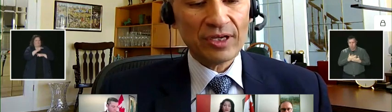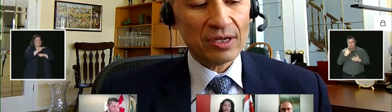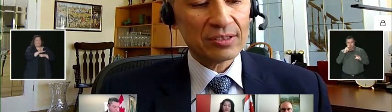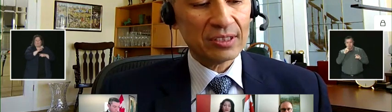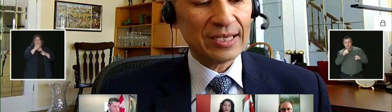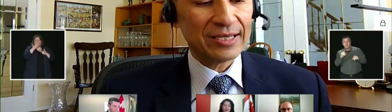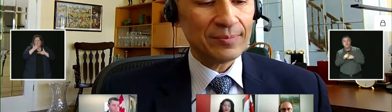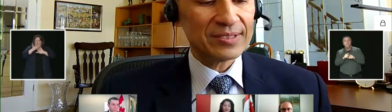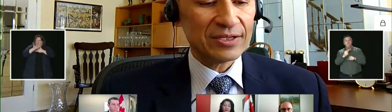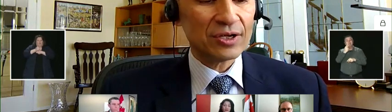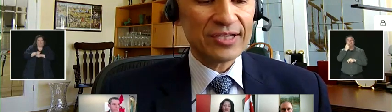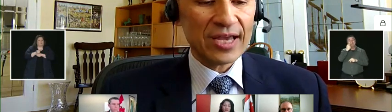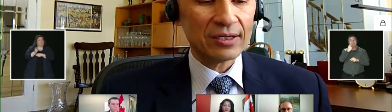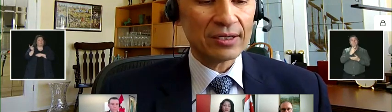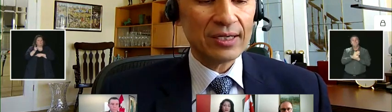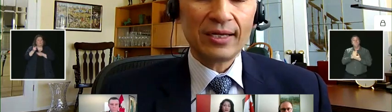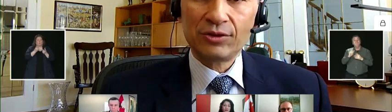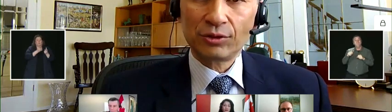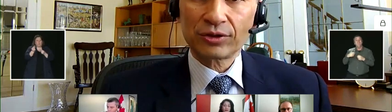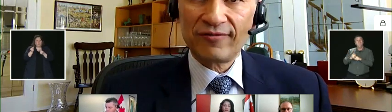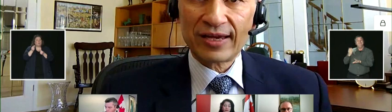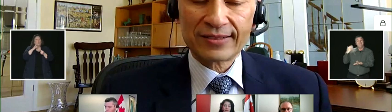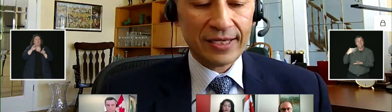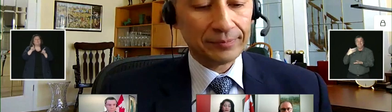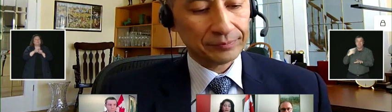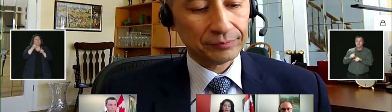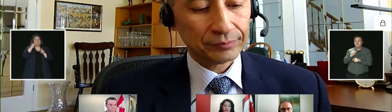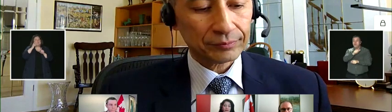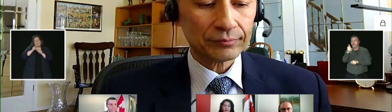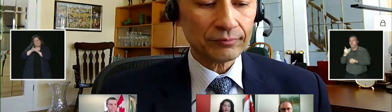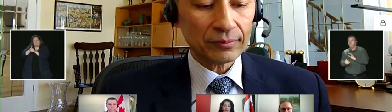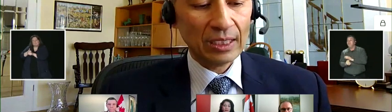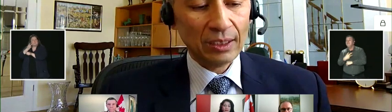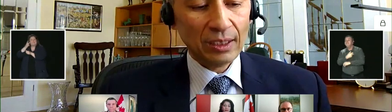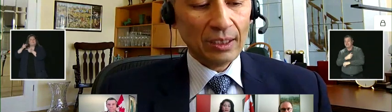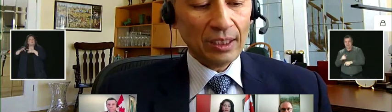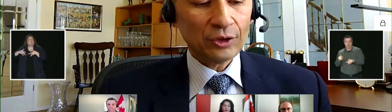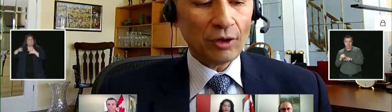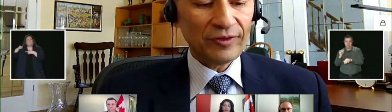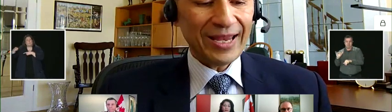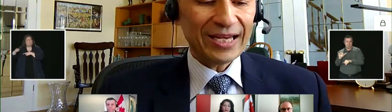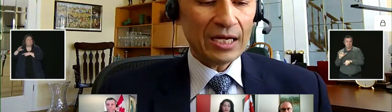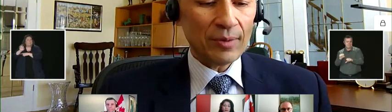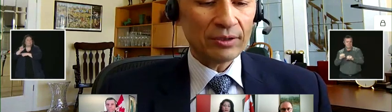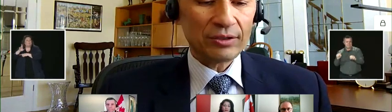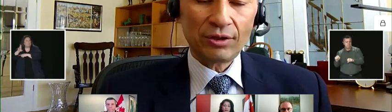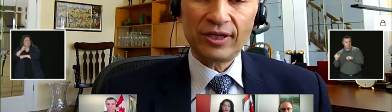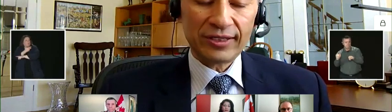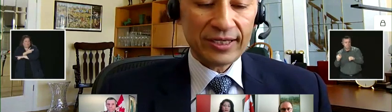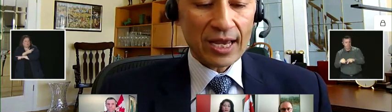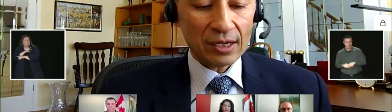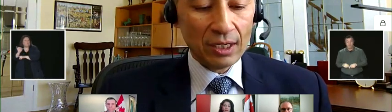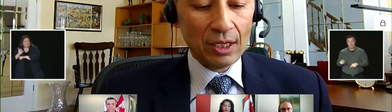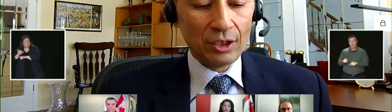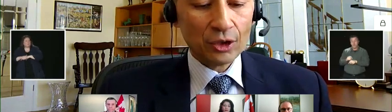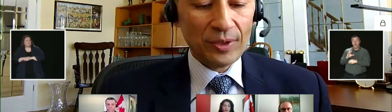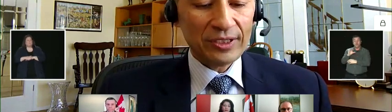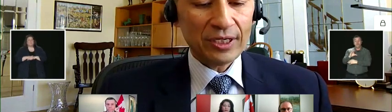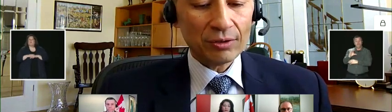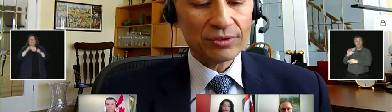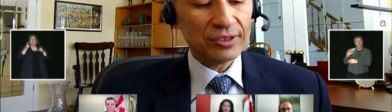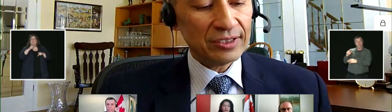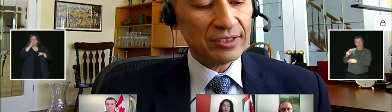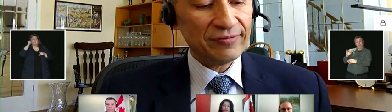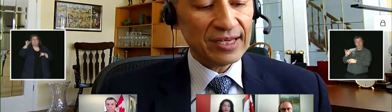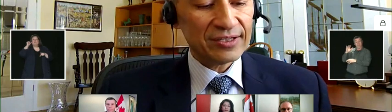la surveillance de la grippe saisonnière et d'autres vaccins. Il convient également de noter qu'hier, le